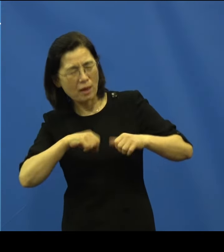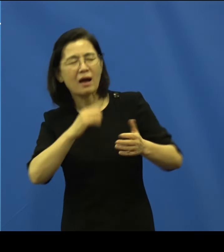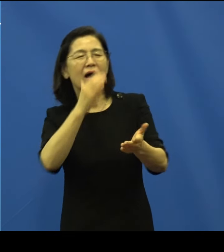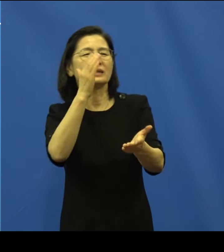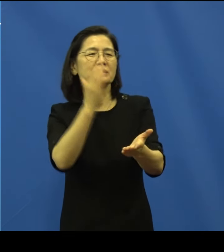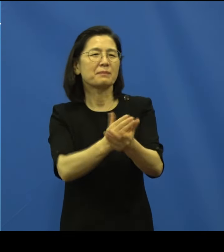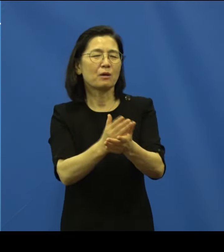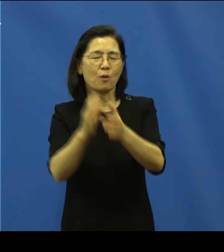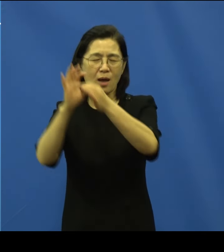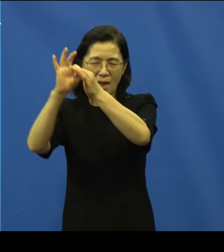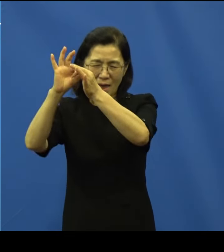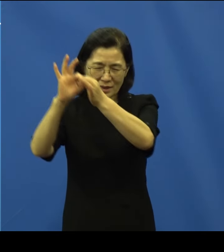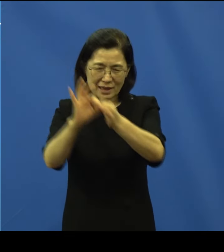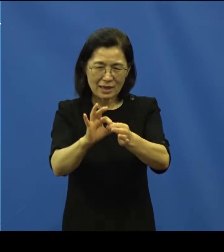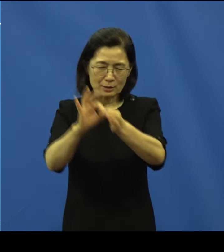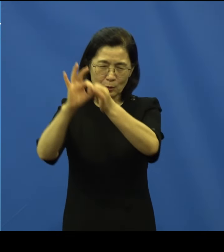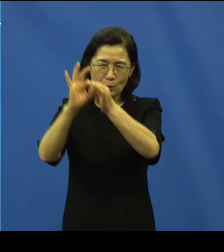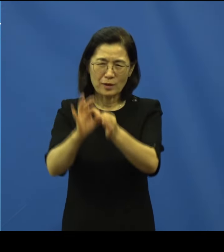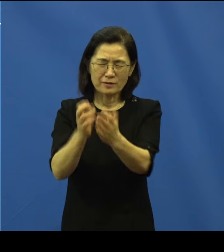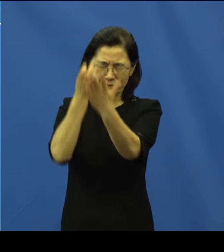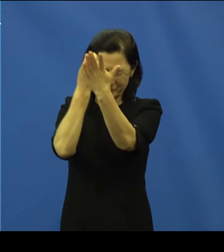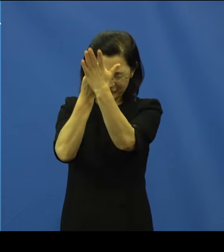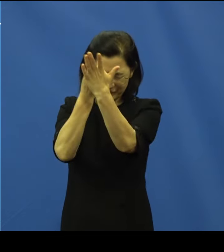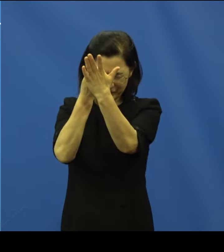구하세요. 두드리세요.